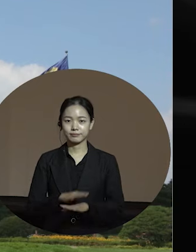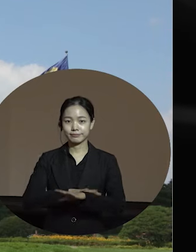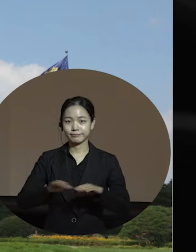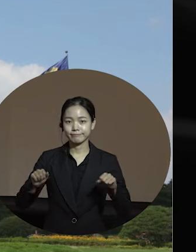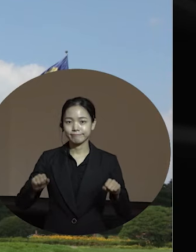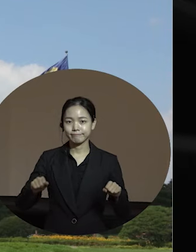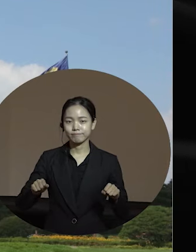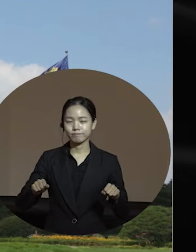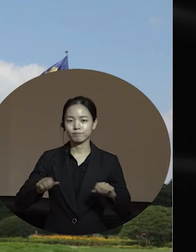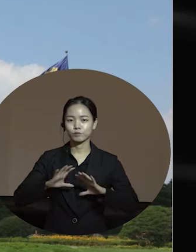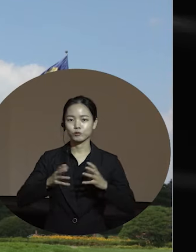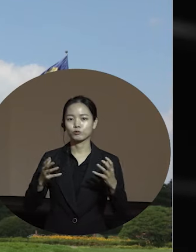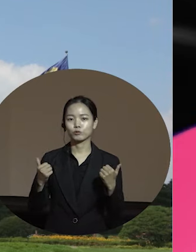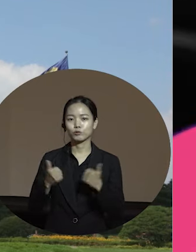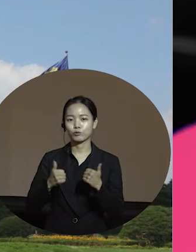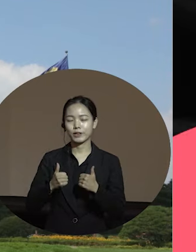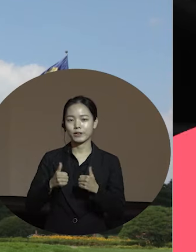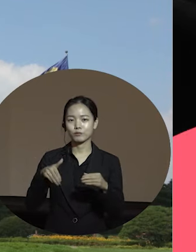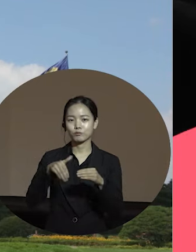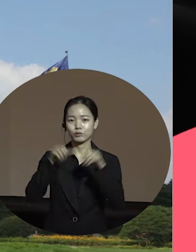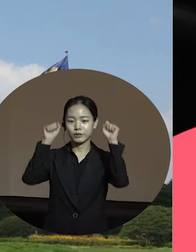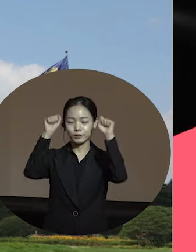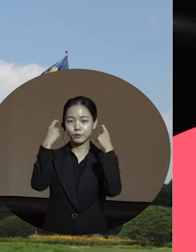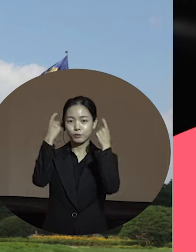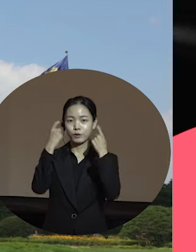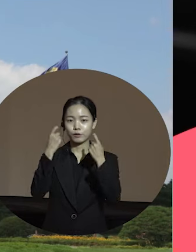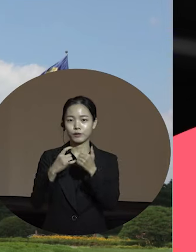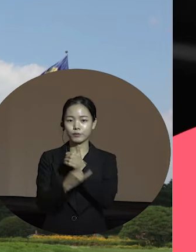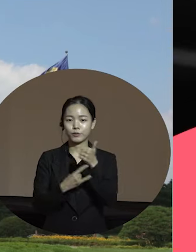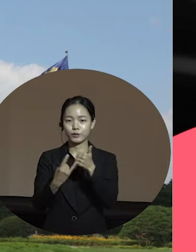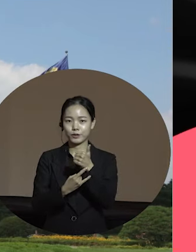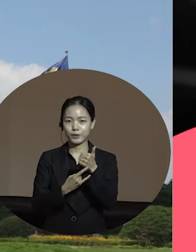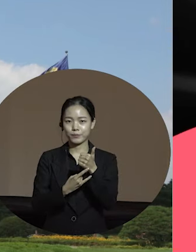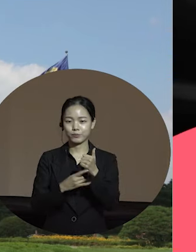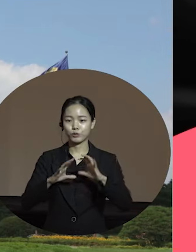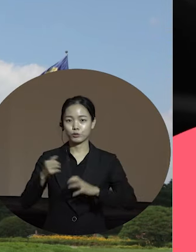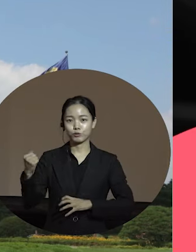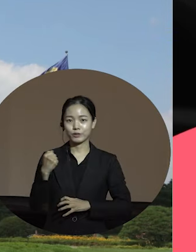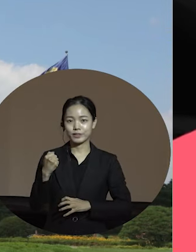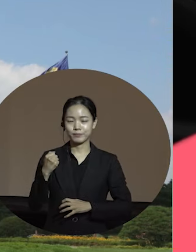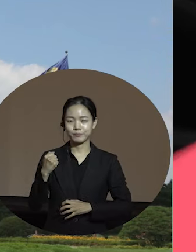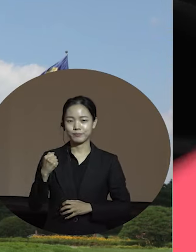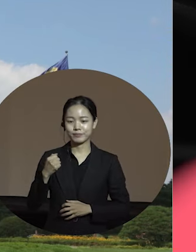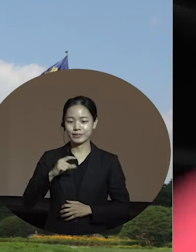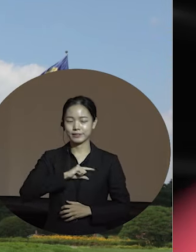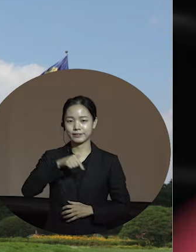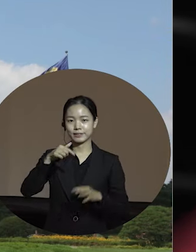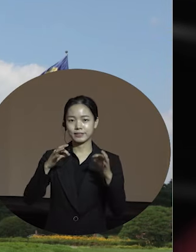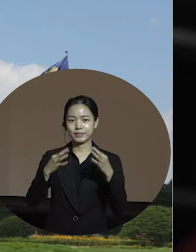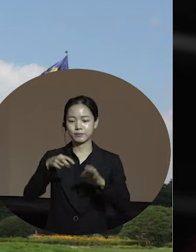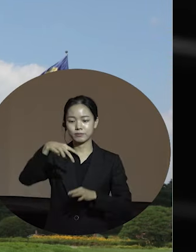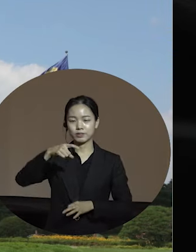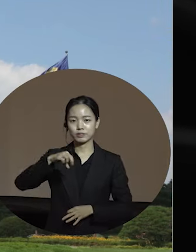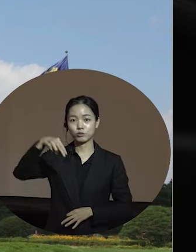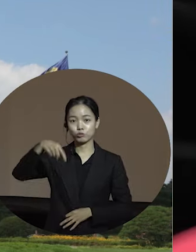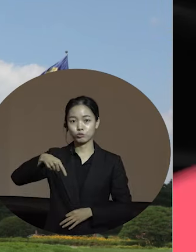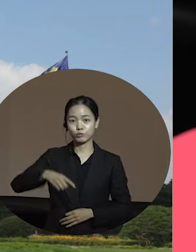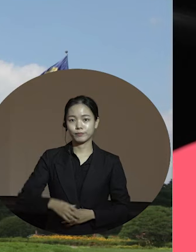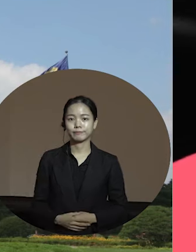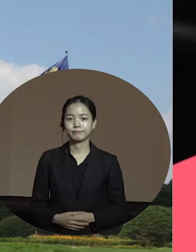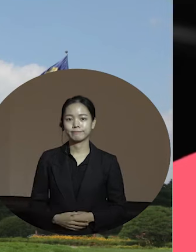(안녕하십니까) 국회 문화체육관광위원회 소속 국민의힘 대구 북구월 국회의원 김승수입니다.